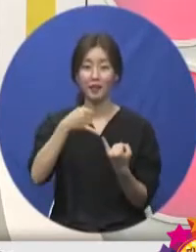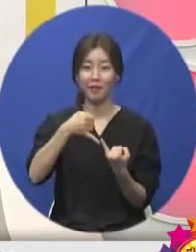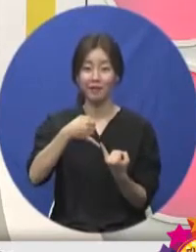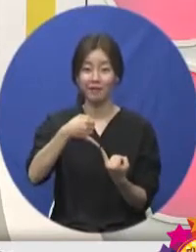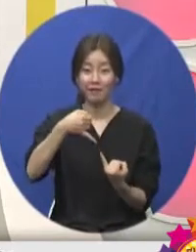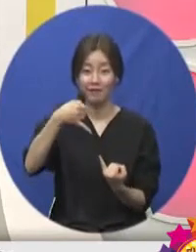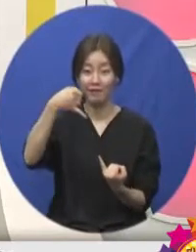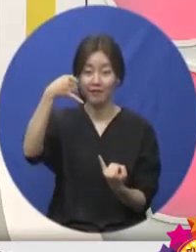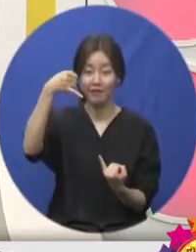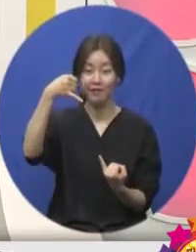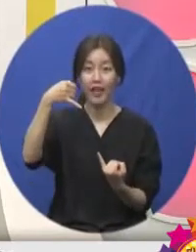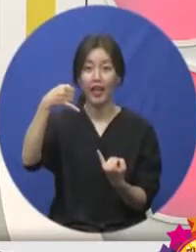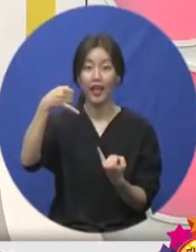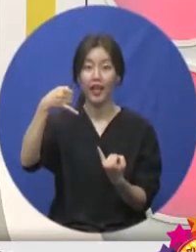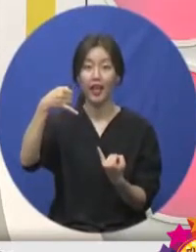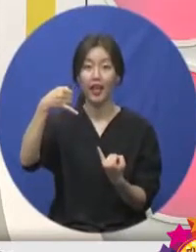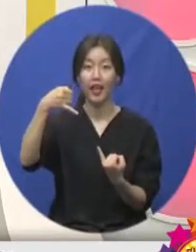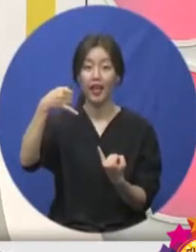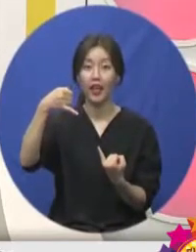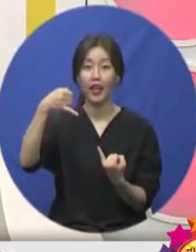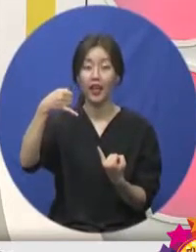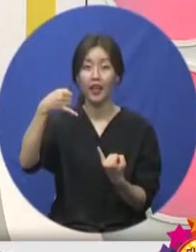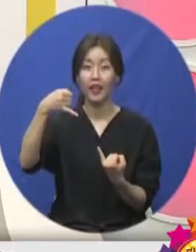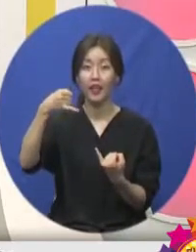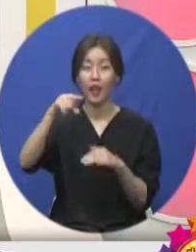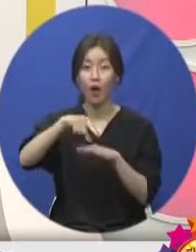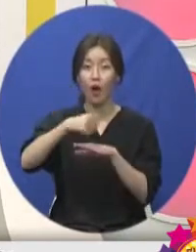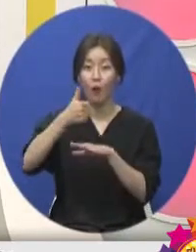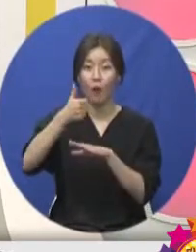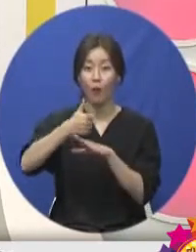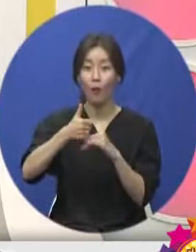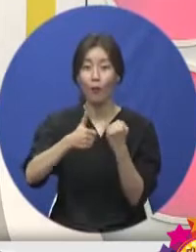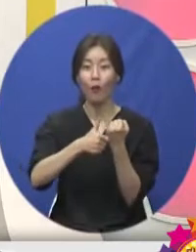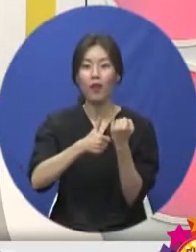비인지 알아요? 날씬한 왕비? 예. 조선시대.